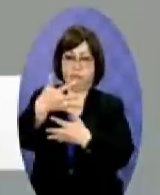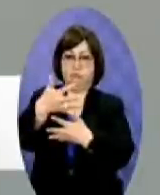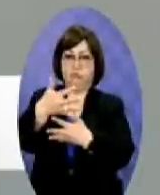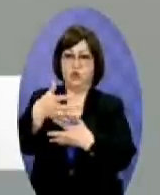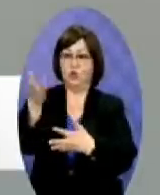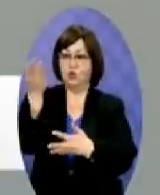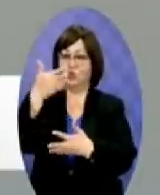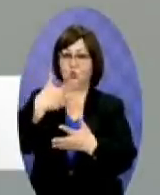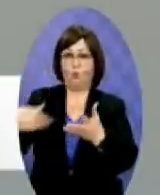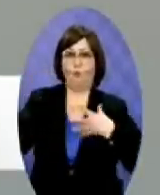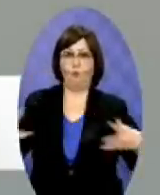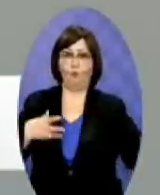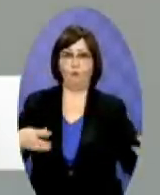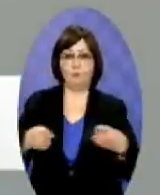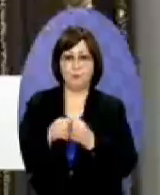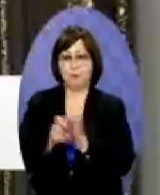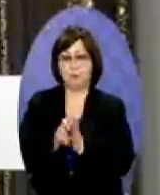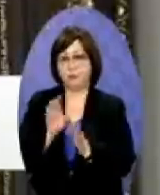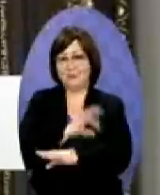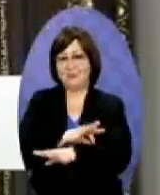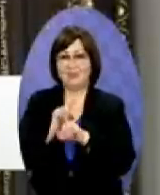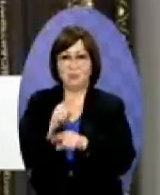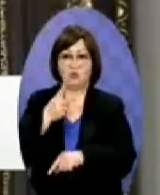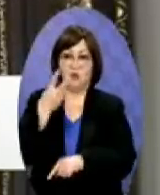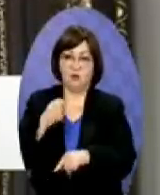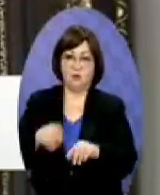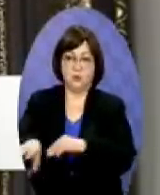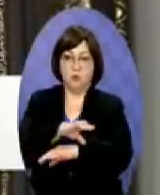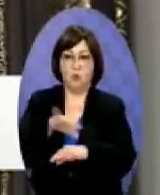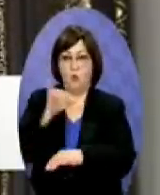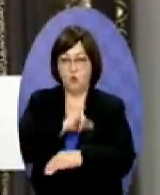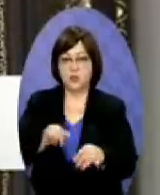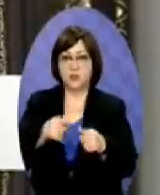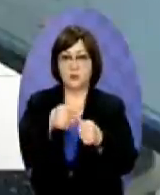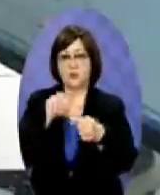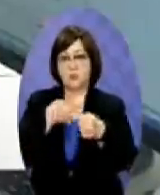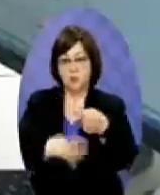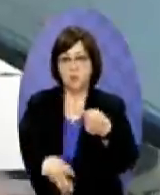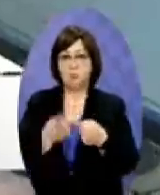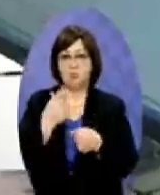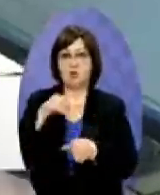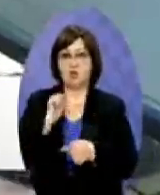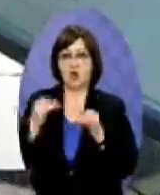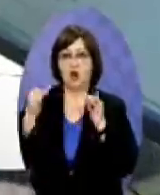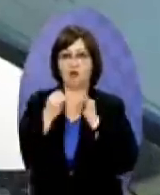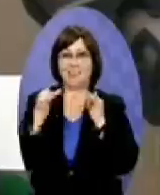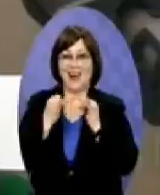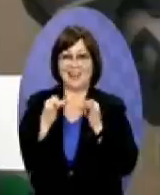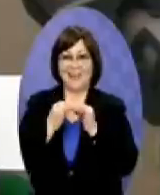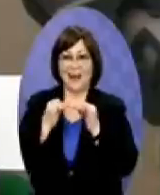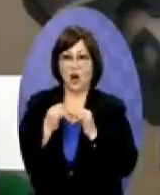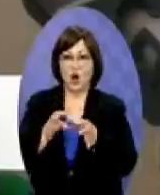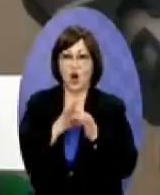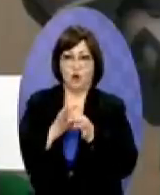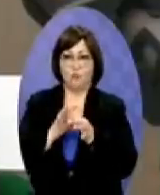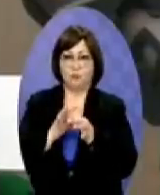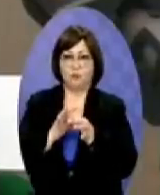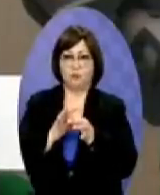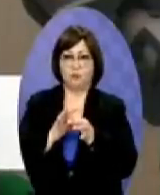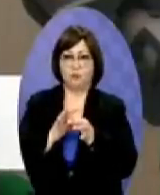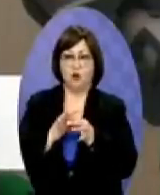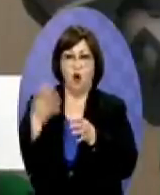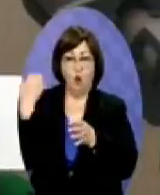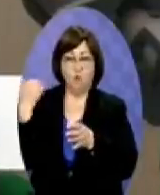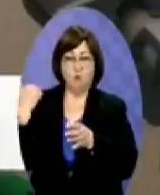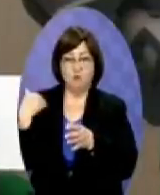бүрдэжээ. Энэ онд дээрх төслийн хүрээнд 120 сумыг улсын бүртгэлийн онлайн сүлжээнд холбохоор төлөвлөж байна. Офлайн сүлжээнд сум нь холбоотой